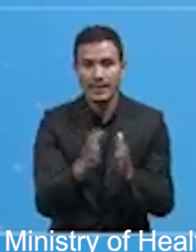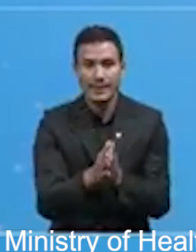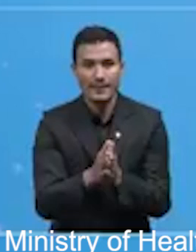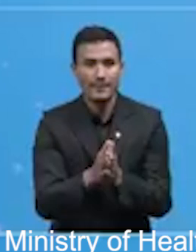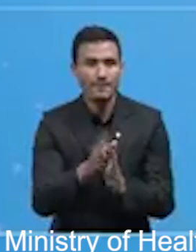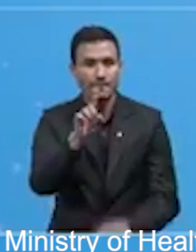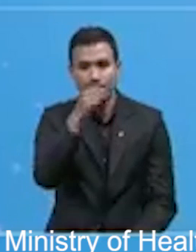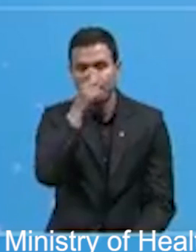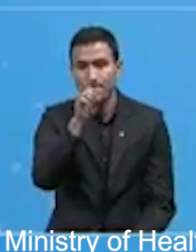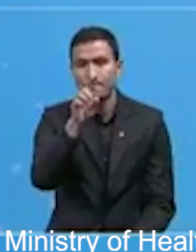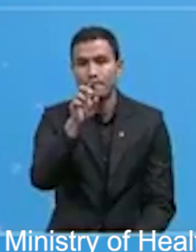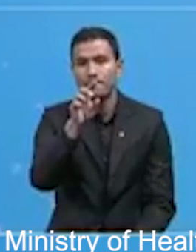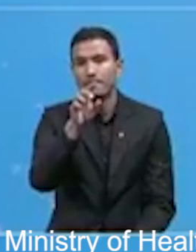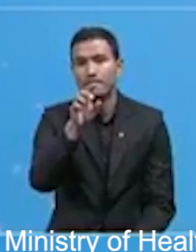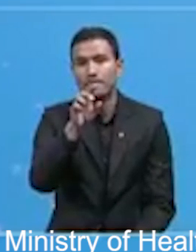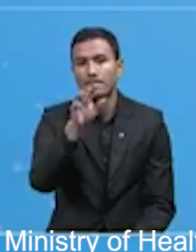जम्मा